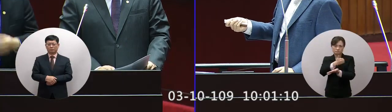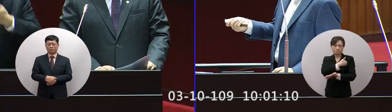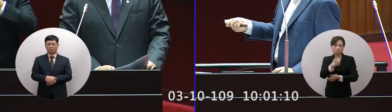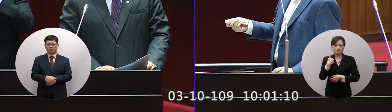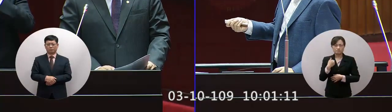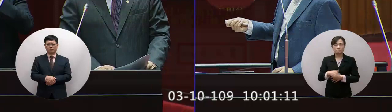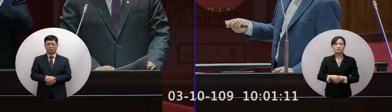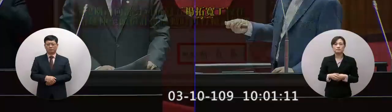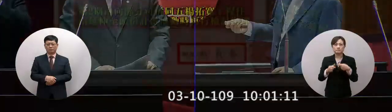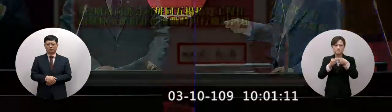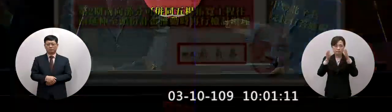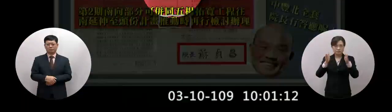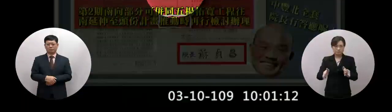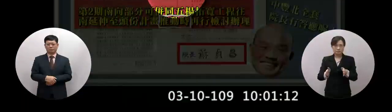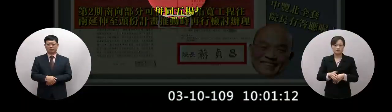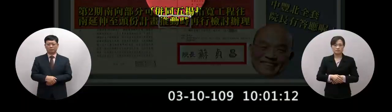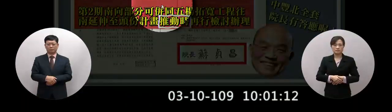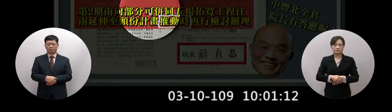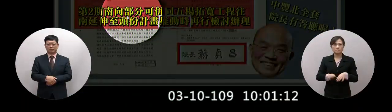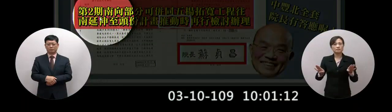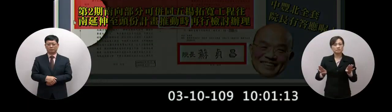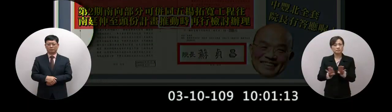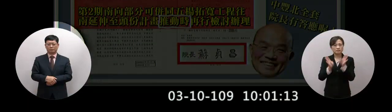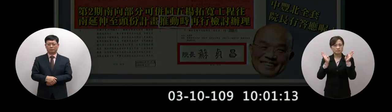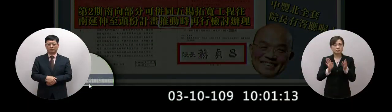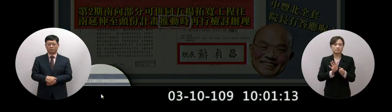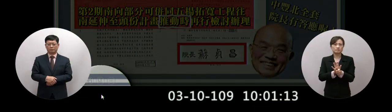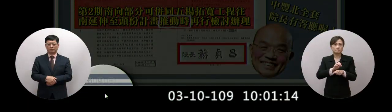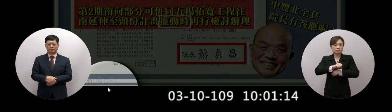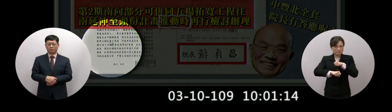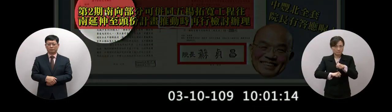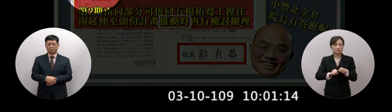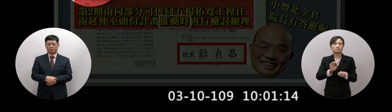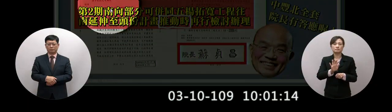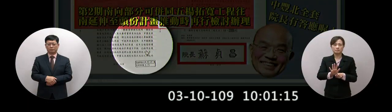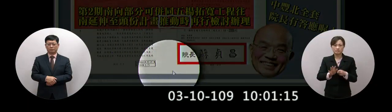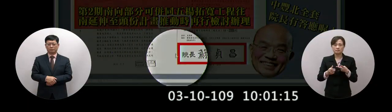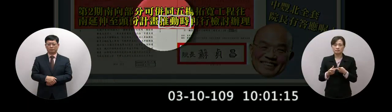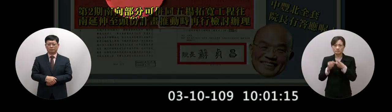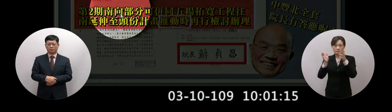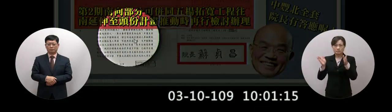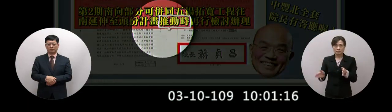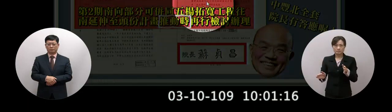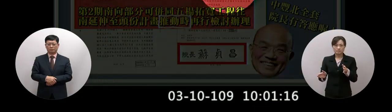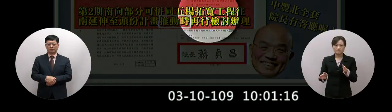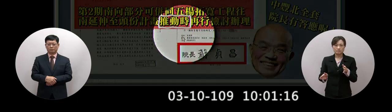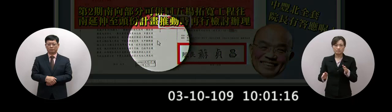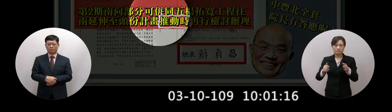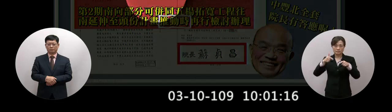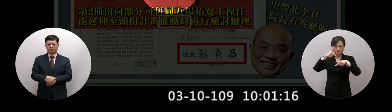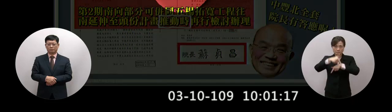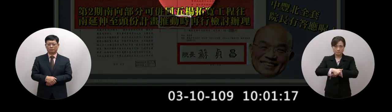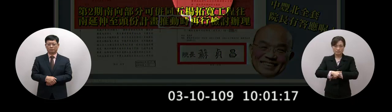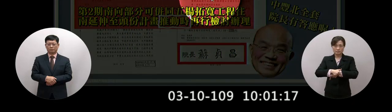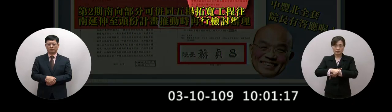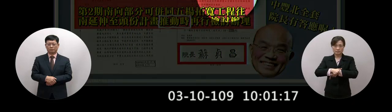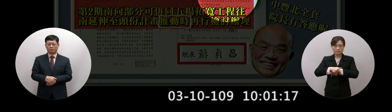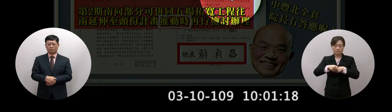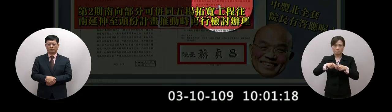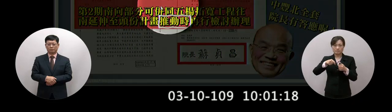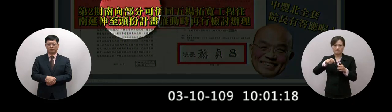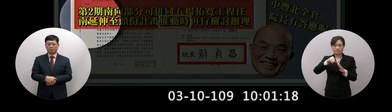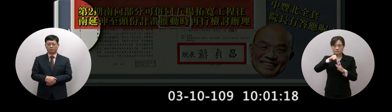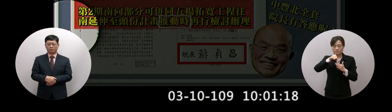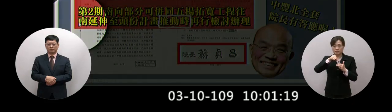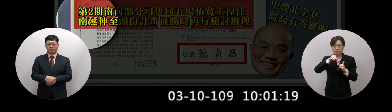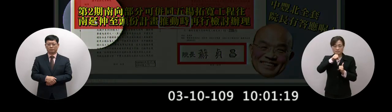说第一期已经推动了，第二期南向部分并同五羊